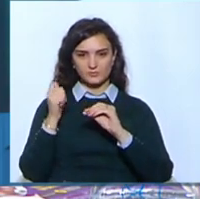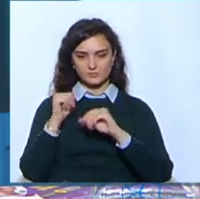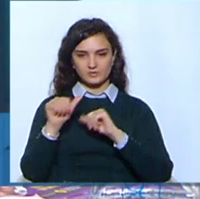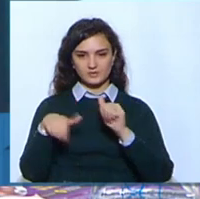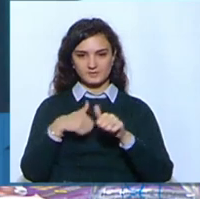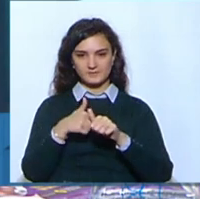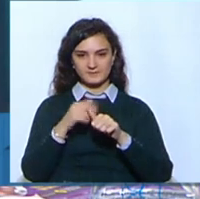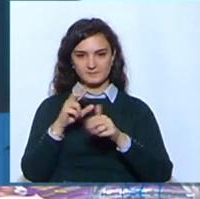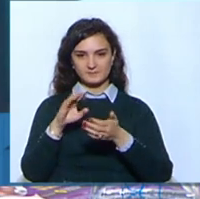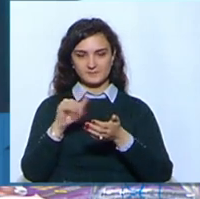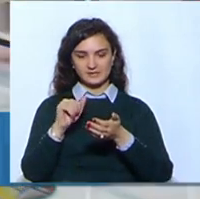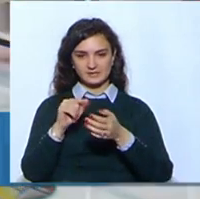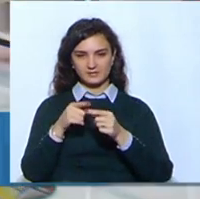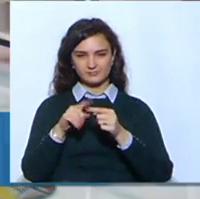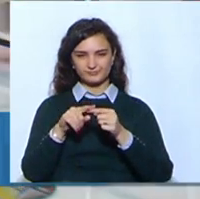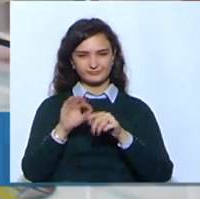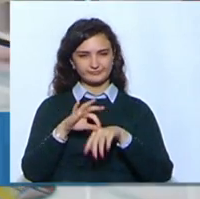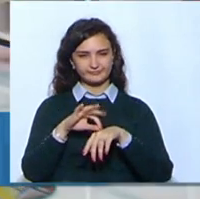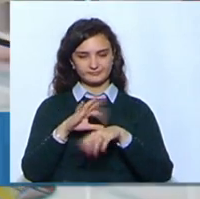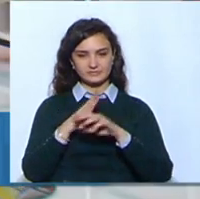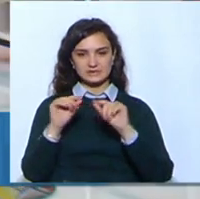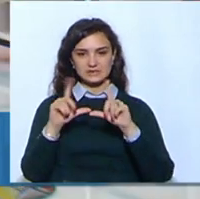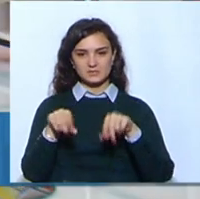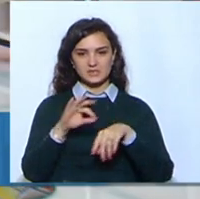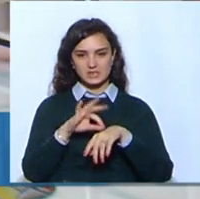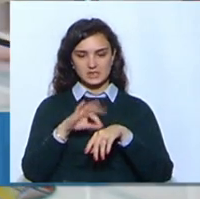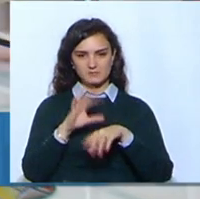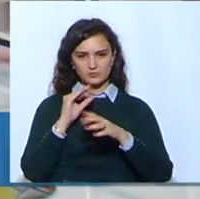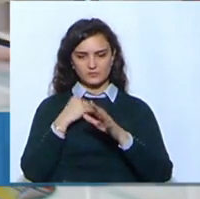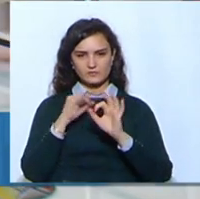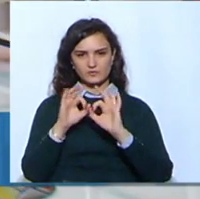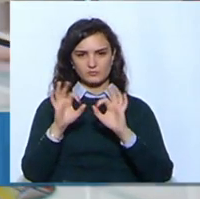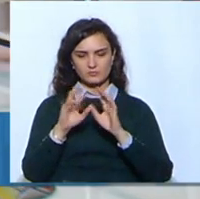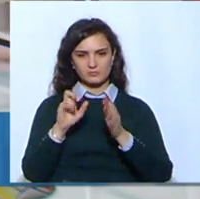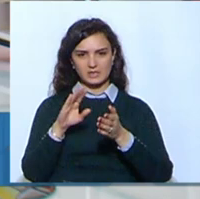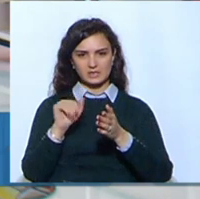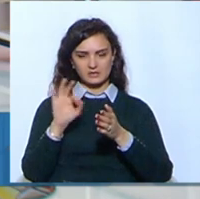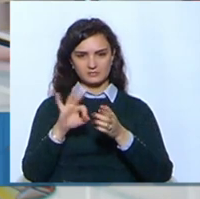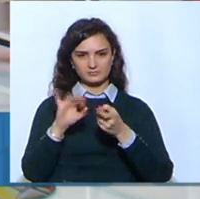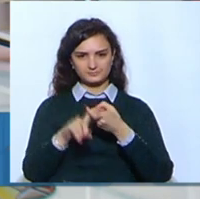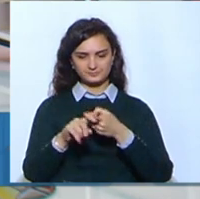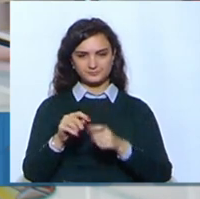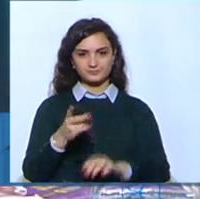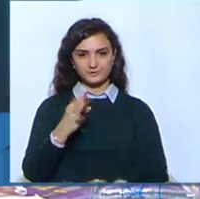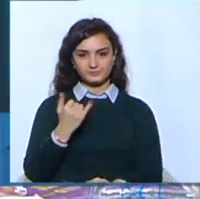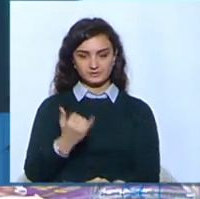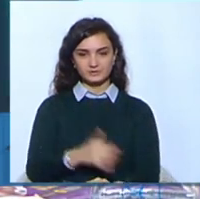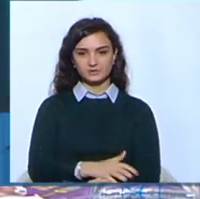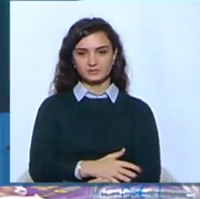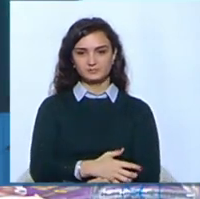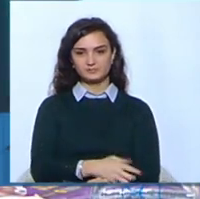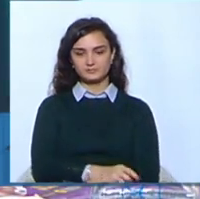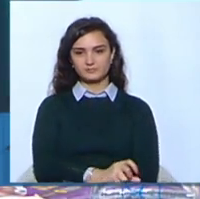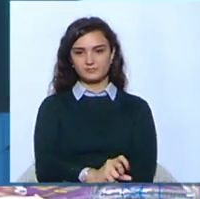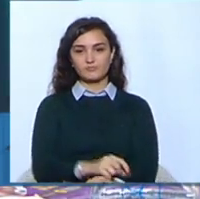მიღმა ბეტა ჰემოლიზური სტრეპტოკოკი? არსებობს თირკმლის დაზიანებები, როდესაც ჩვენ ვლაპარაკობთ ბეტა ჰემოლიზურ სტრეპტოკოკზე. მაგრამ დღეს აღმოჩნდა, რომ